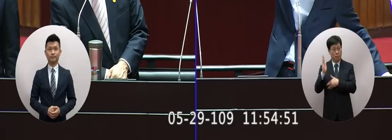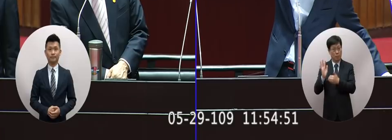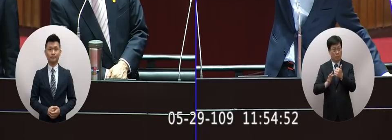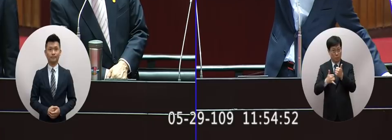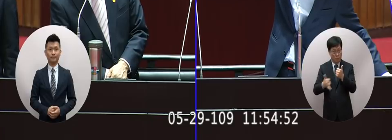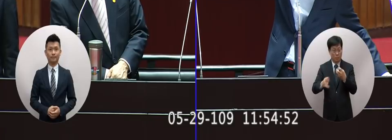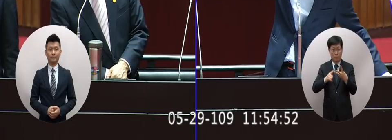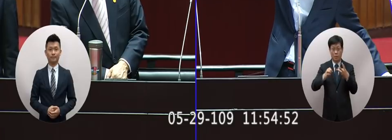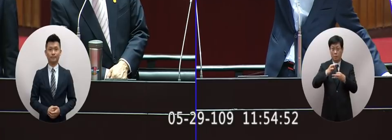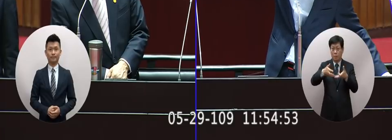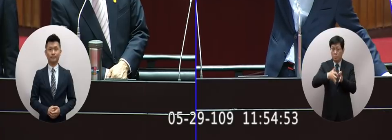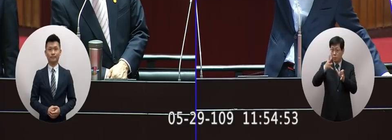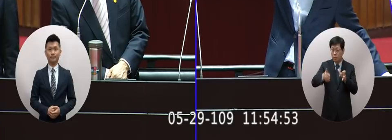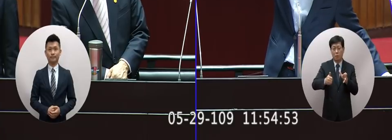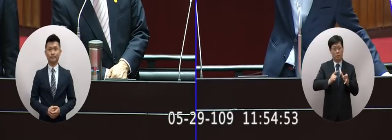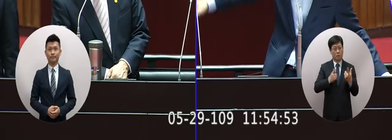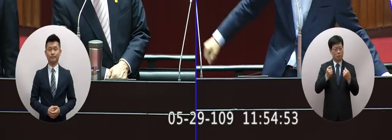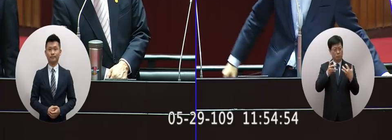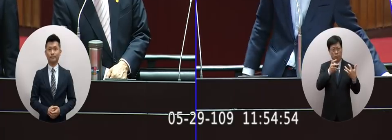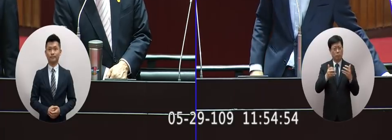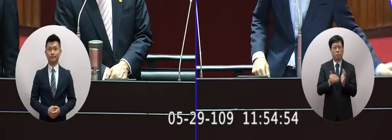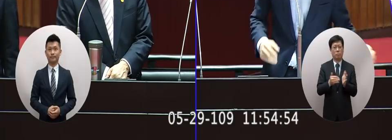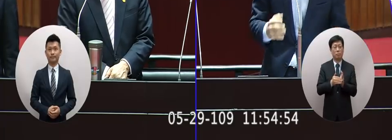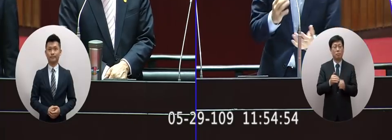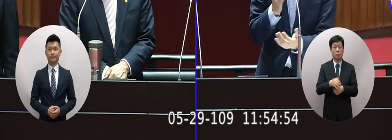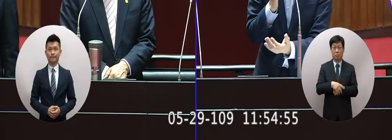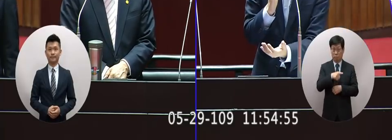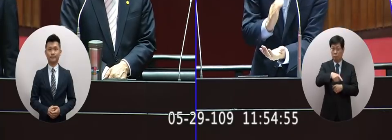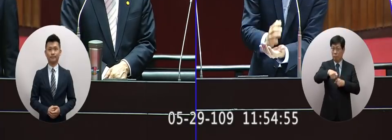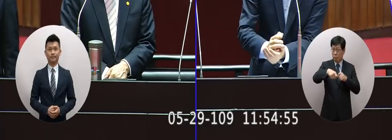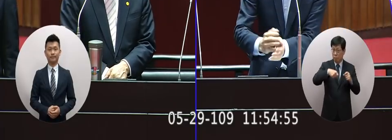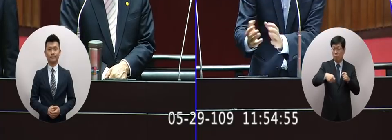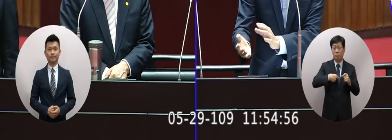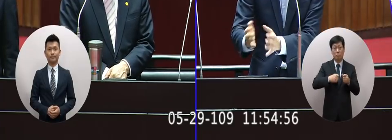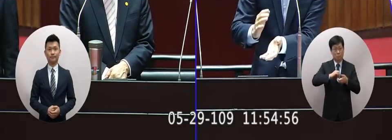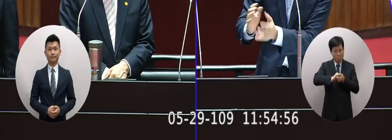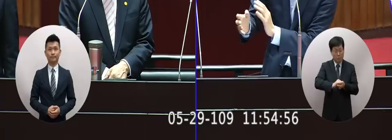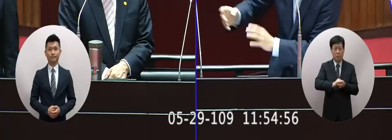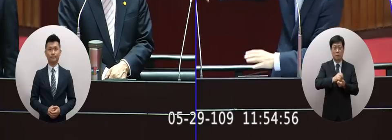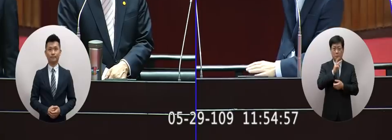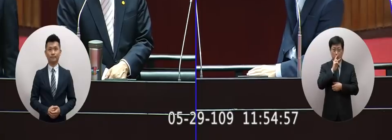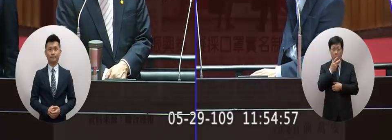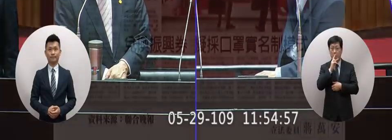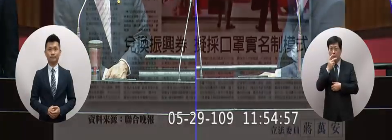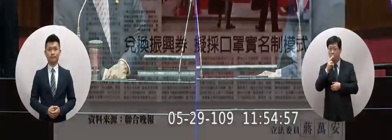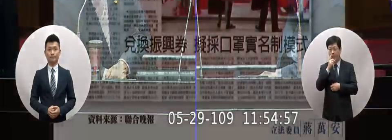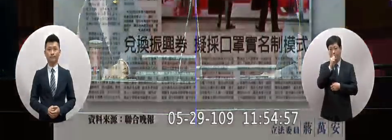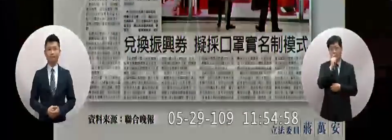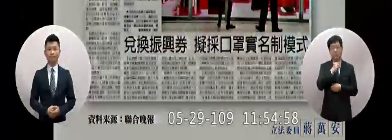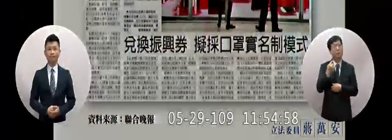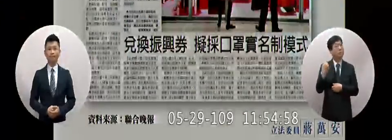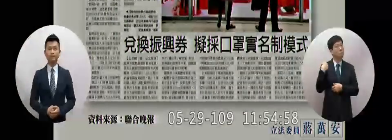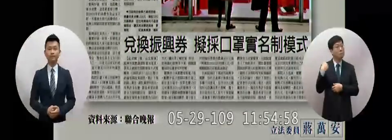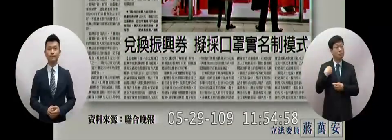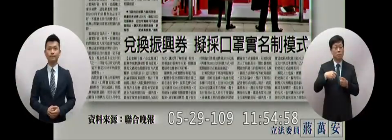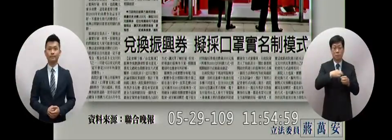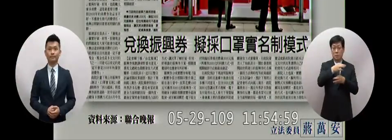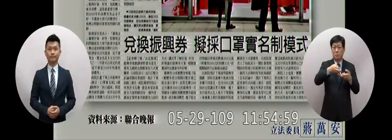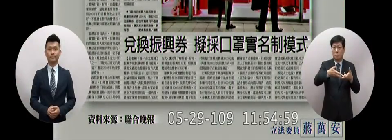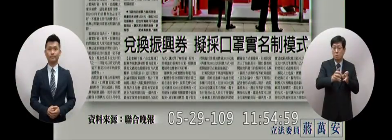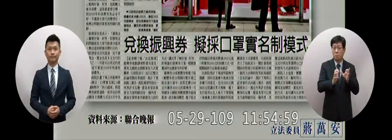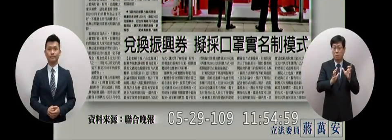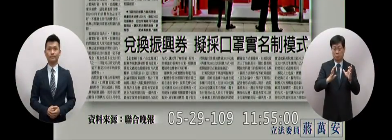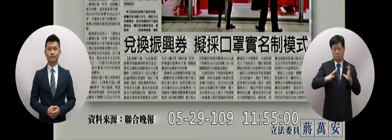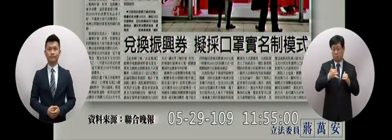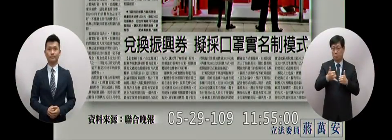括经济部部长，在委员会都答询过。这个方案确定又改，确定又改。昨天你的经济部官员也